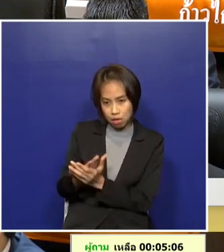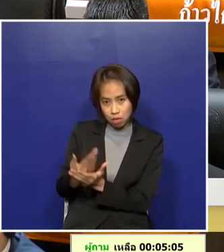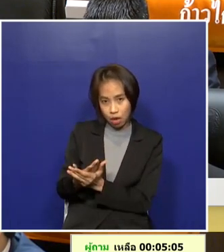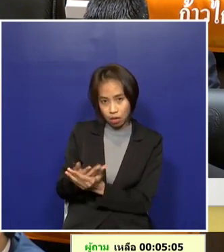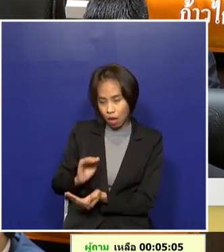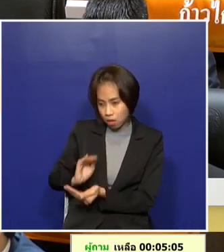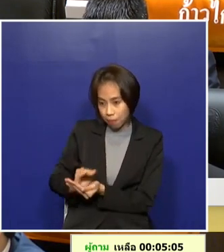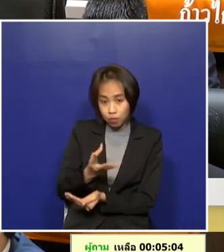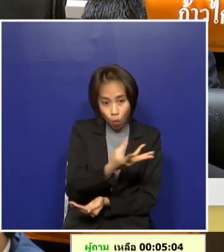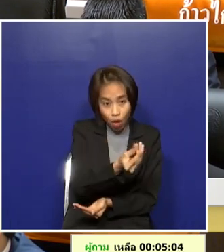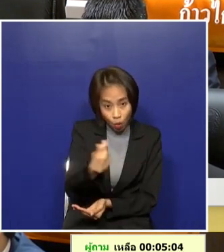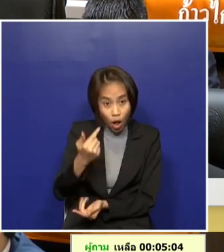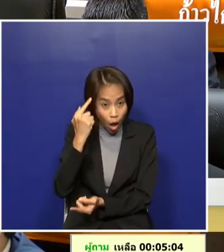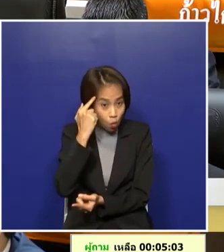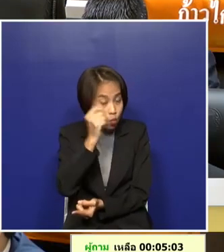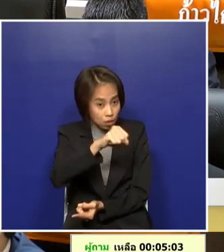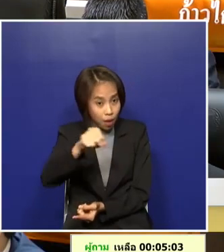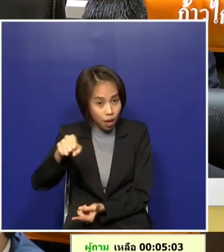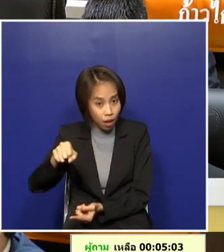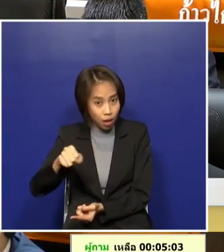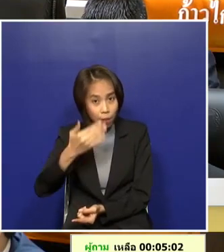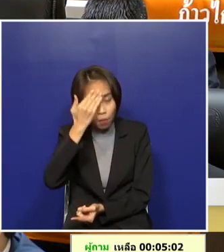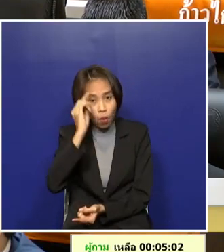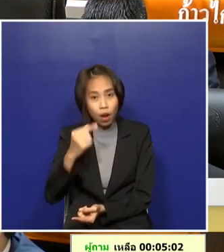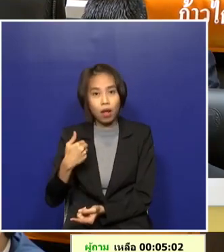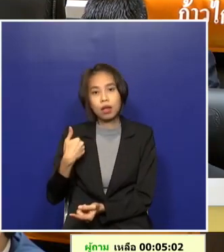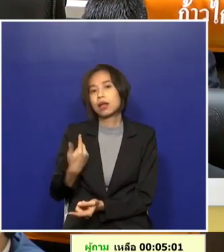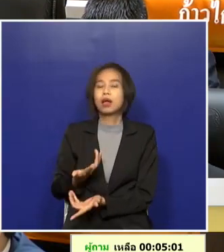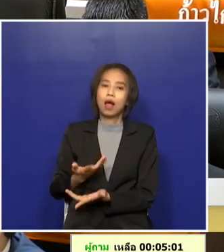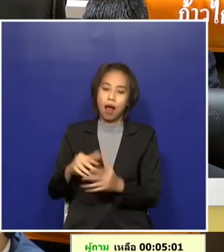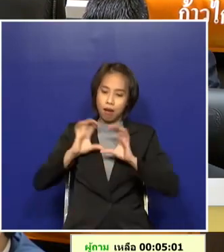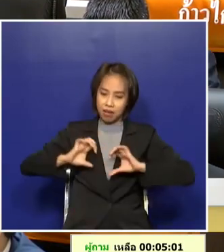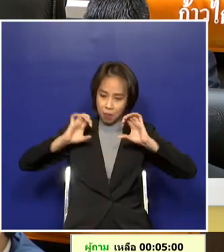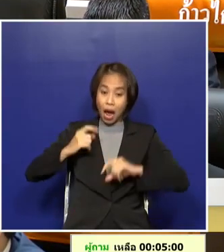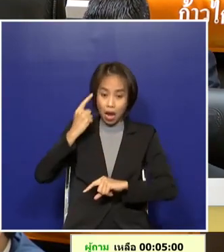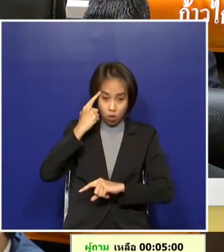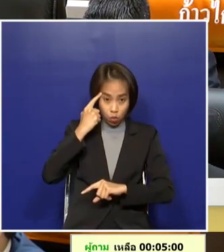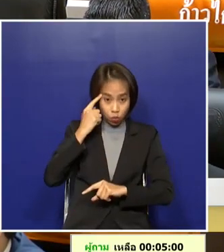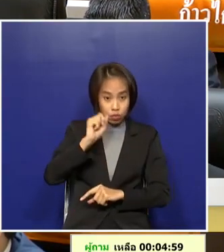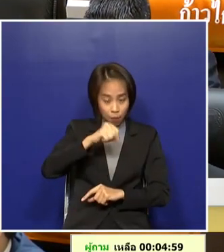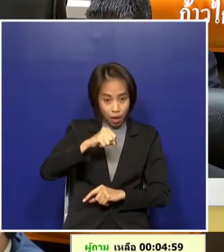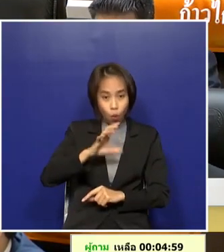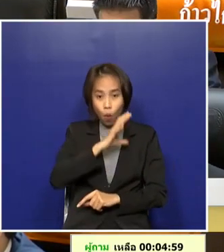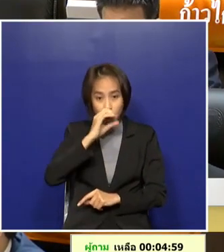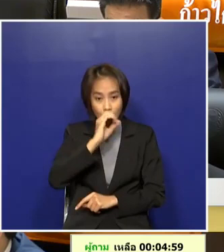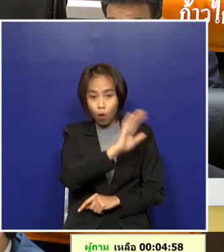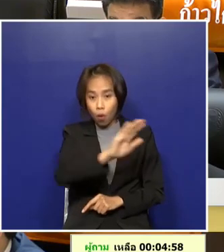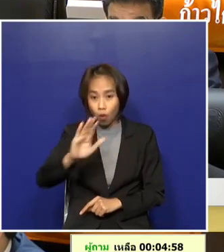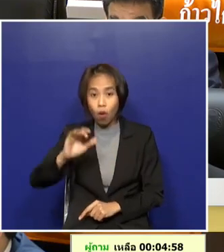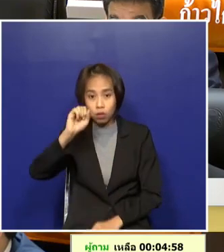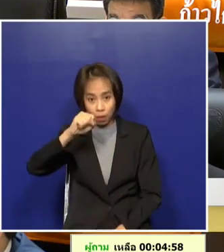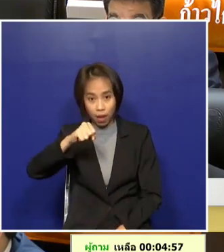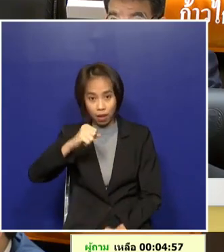เก็บเท่าไหร่ 500,000 บาทในบัญชีรัฐบาลมีสิทธิ์ดูพวกเราได้ใช่ไหมแต่ประชาชนเนี่ยไม่มี